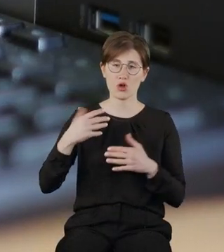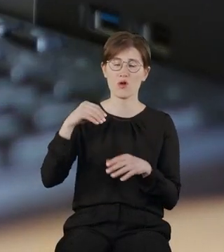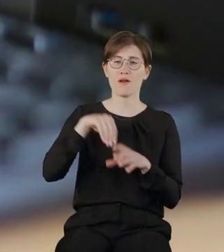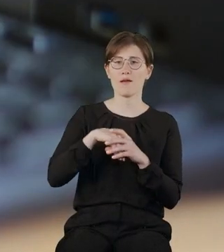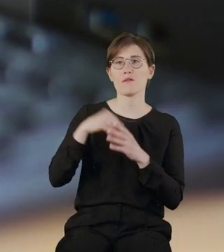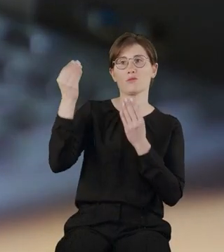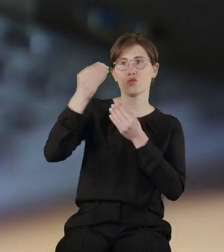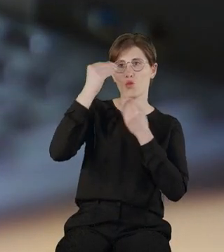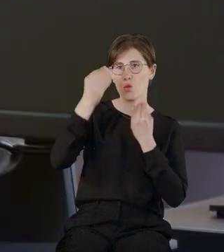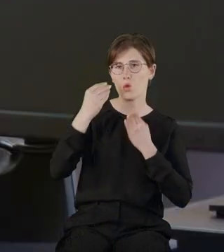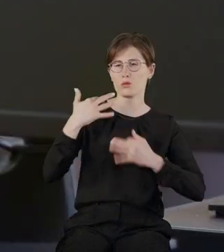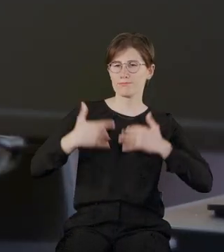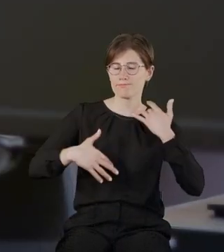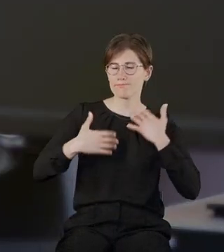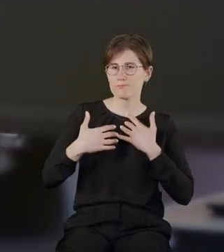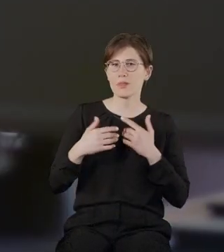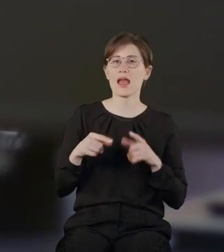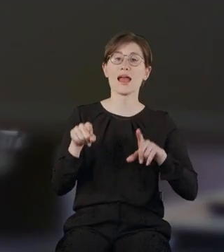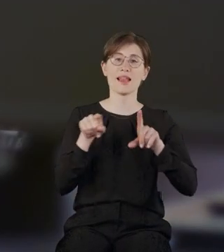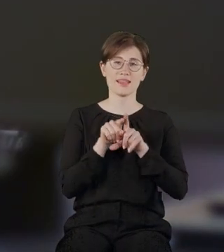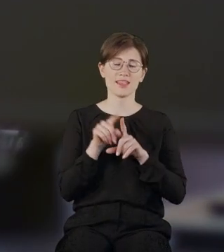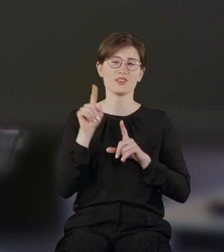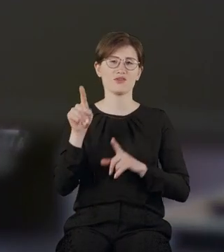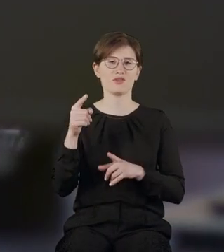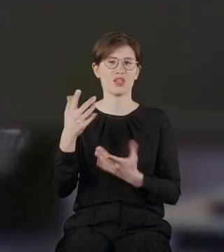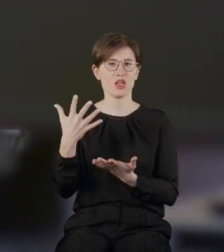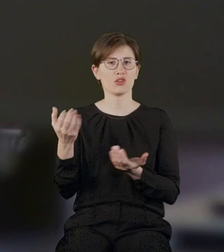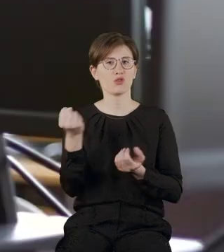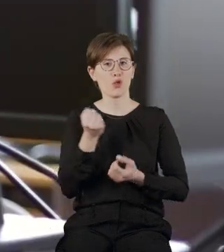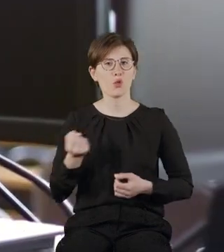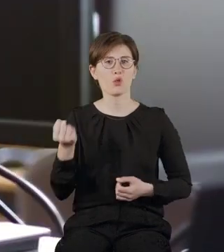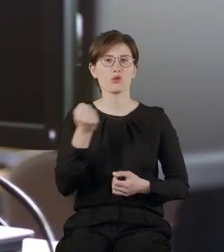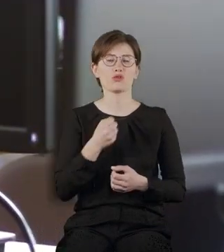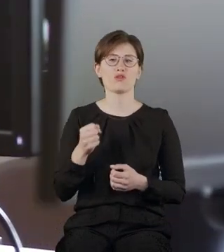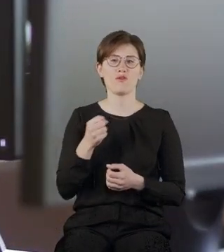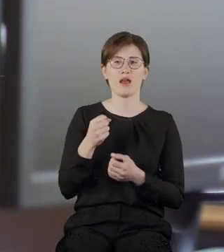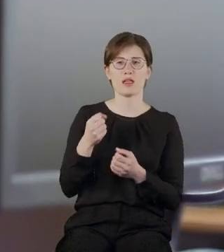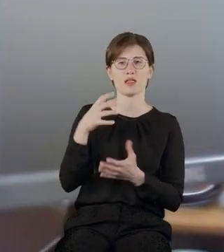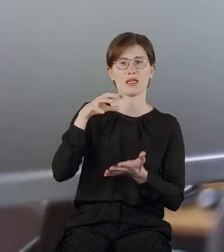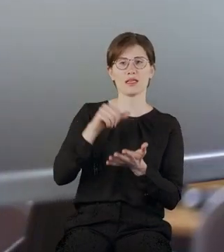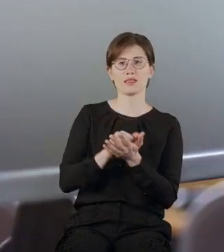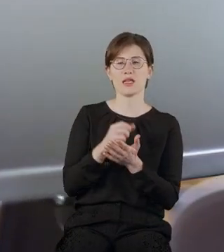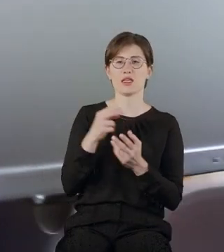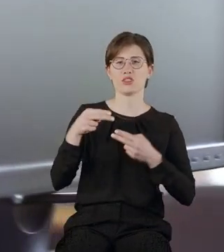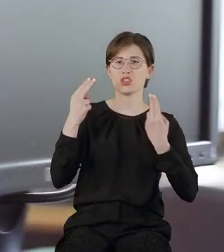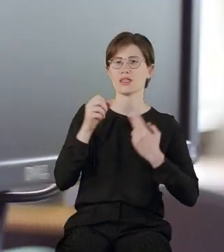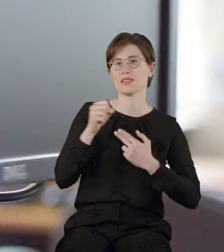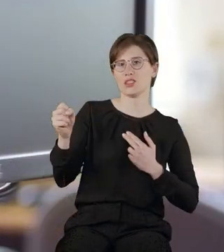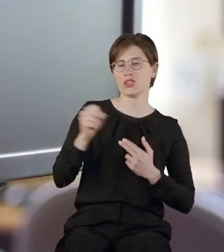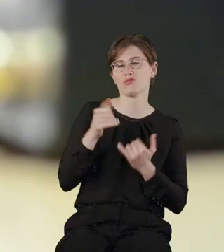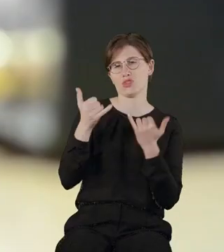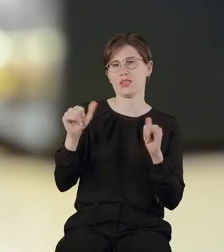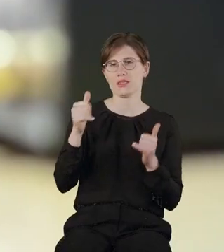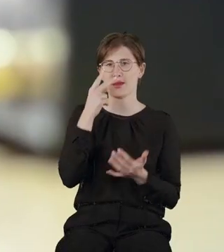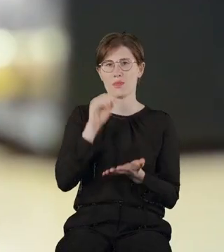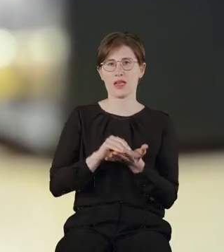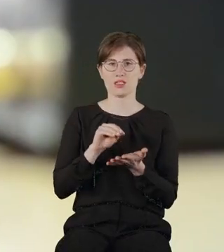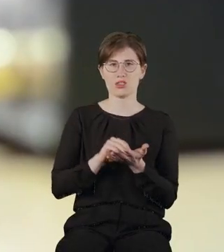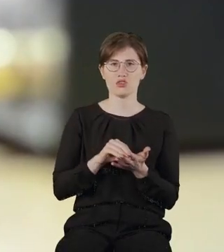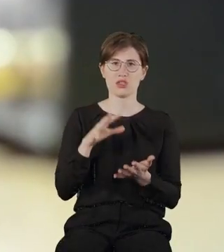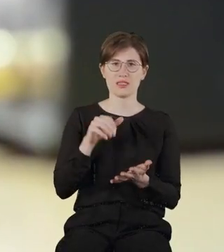nauki technologii informacyjnej. Używane są również do zajęć redakcyjnych z dziennikarzami, a także do innych zajęć praktycznych.